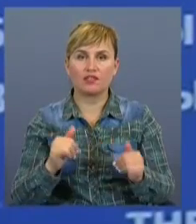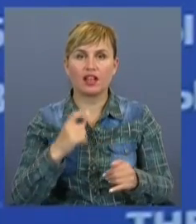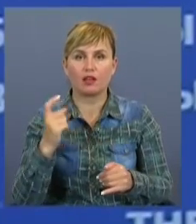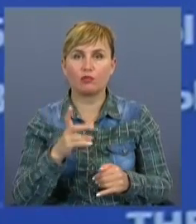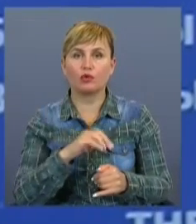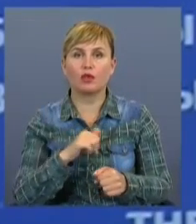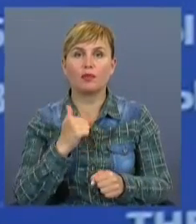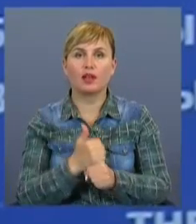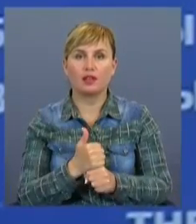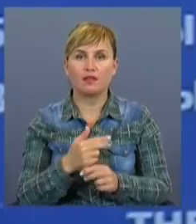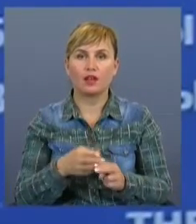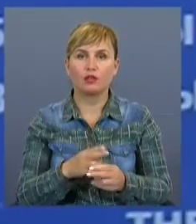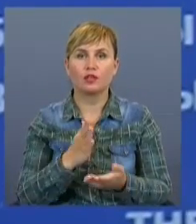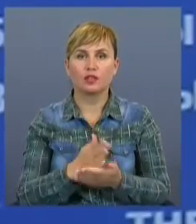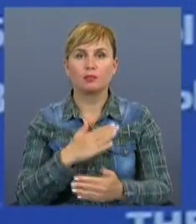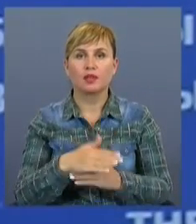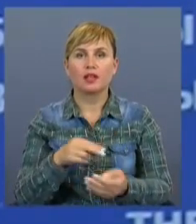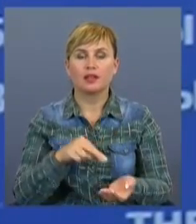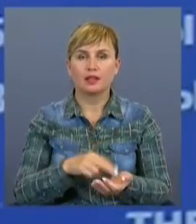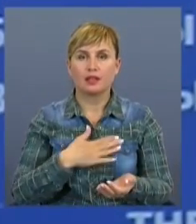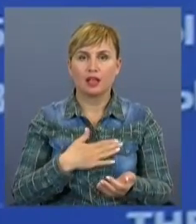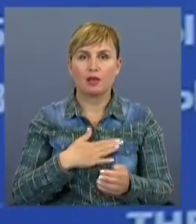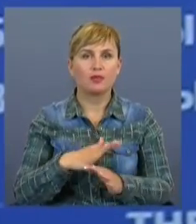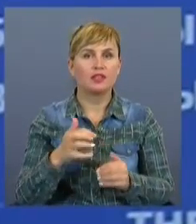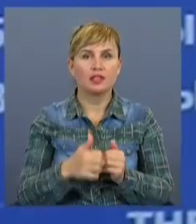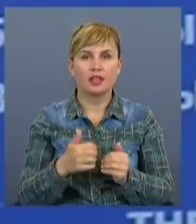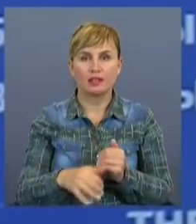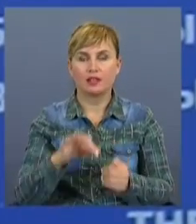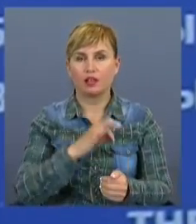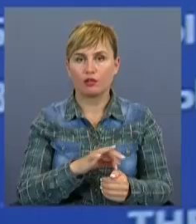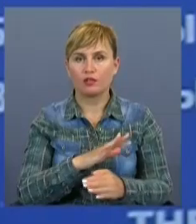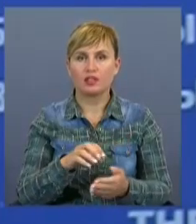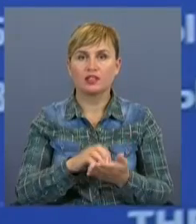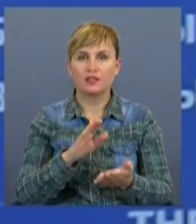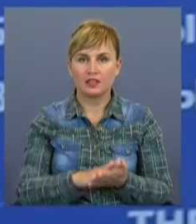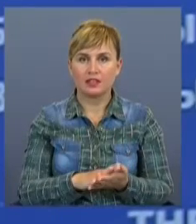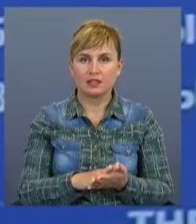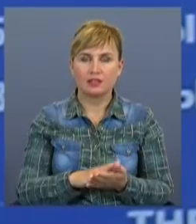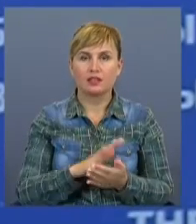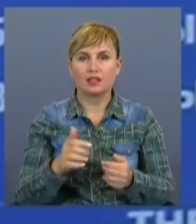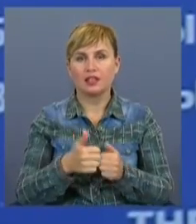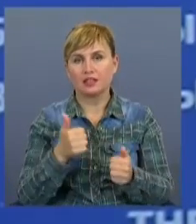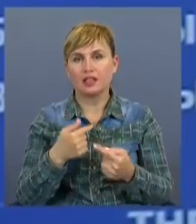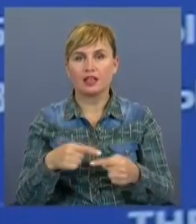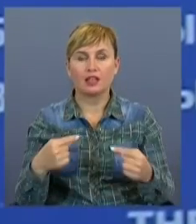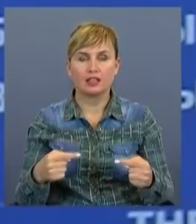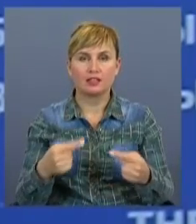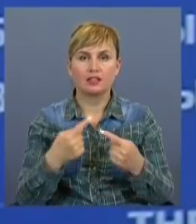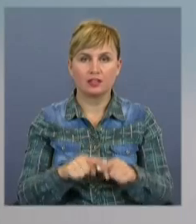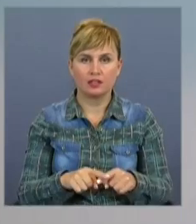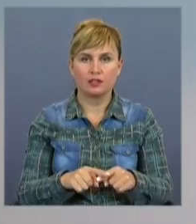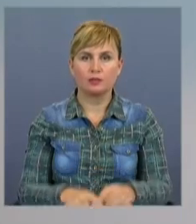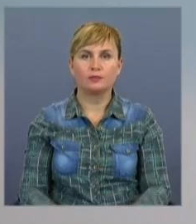самый главный вызов, который стоит перед нами, это не попасть в ловушку среднего дохода, не зафиксировать свою технологическую, ну не отсталость, а технологический статус-кво.